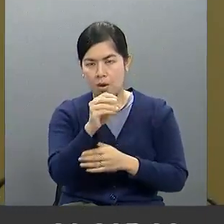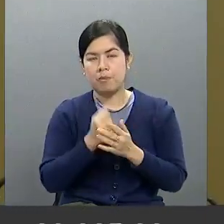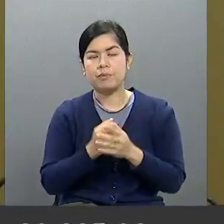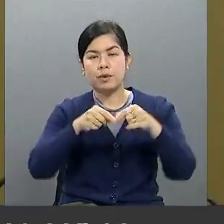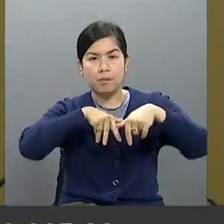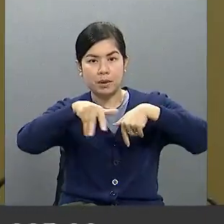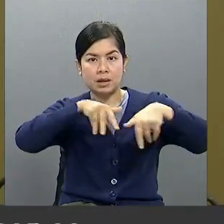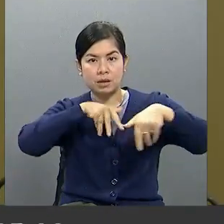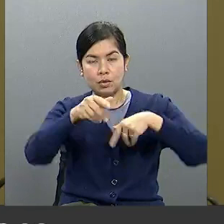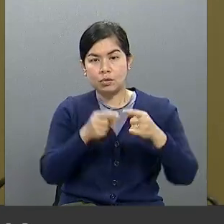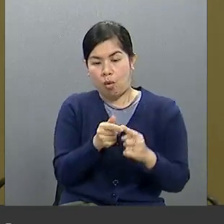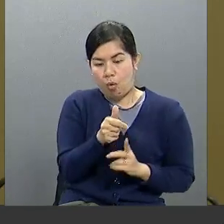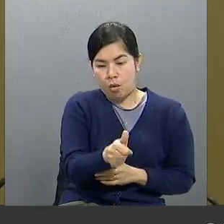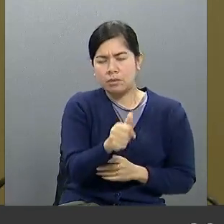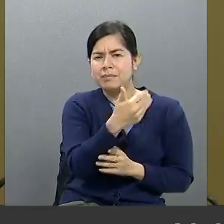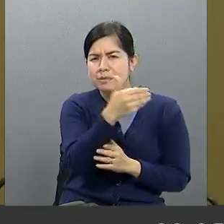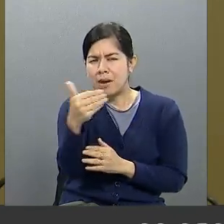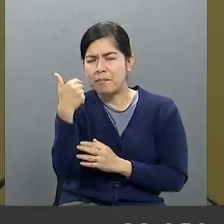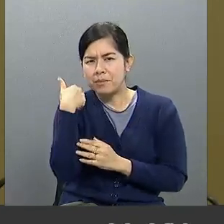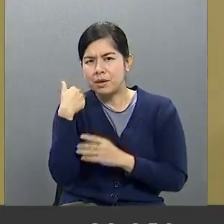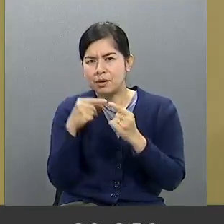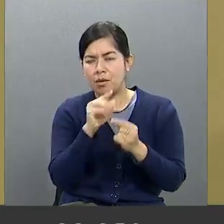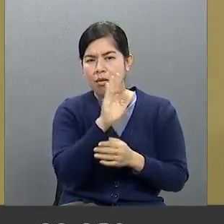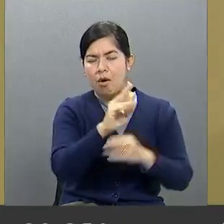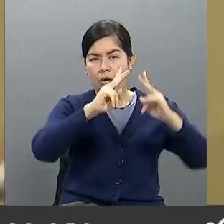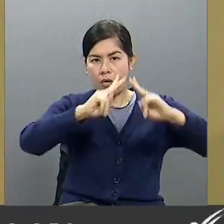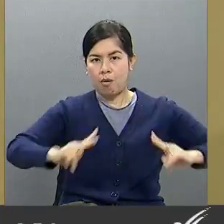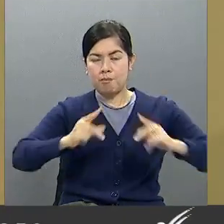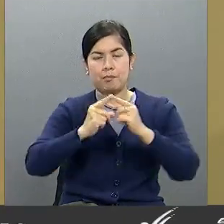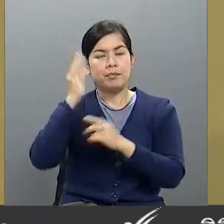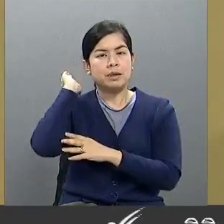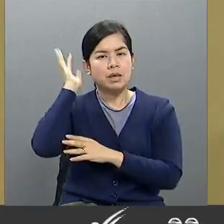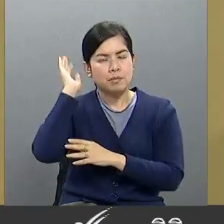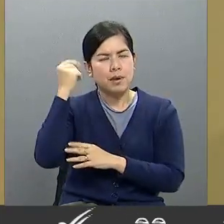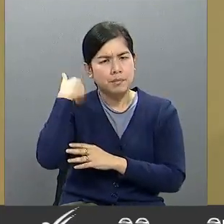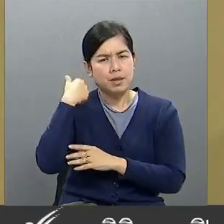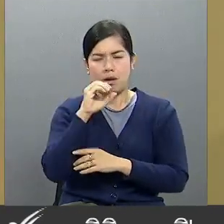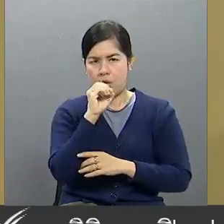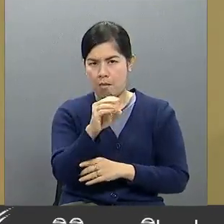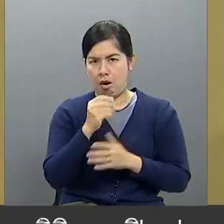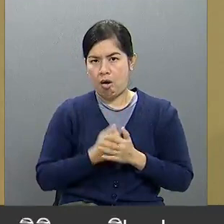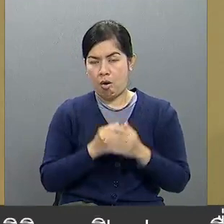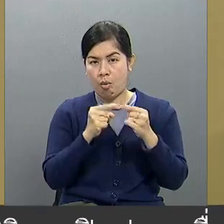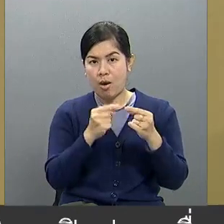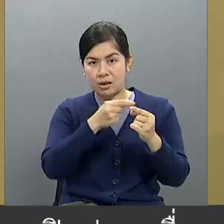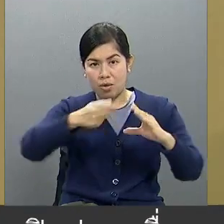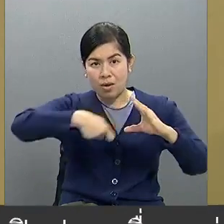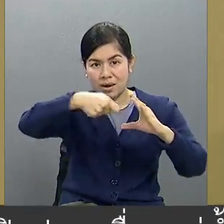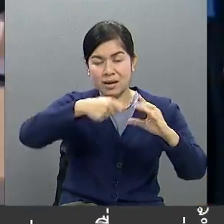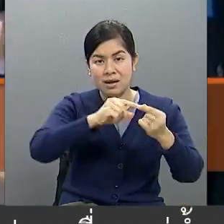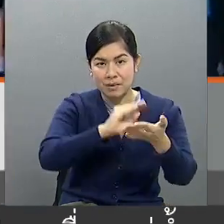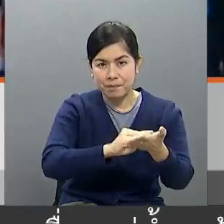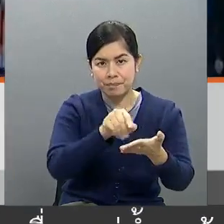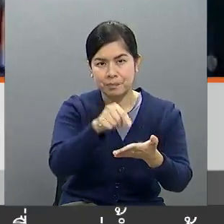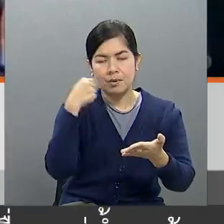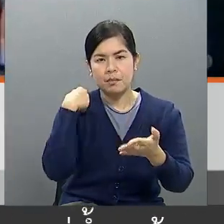ประชาสัมพันธ์และมีการเรียกร้องจากกลุ่มเยาวชนที่เคลื่อนไหวทางการเมืองที่ระบุว่าคลิปดังกล่าวนำภาพซึ่งรวมถึงการชูสามนิ้วไป